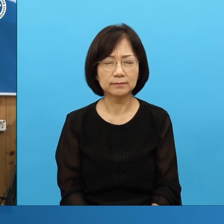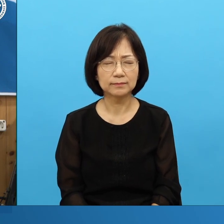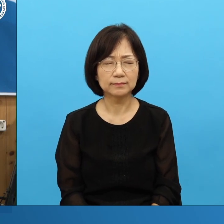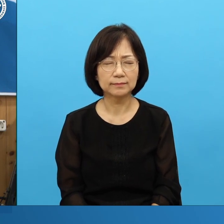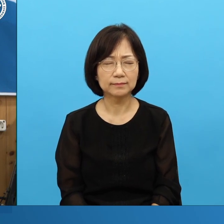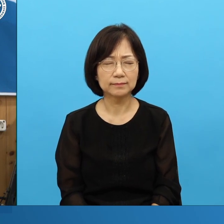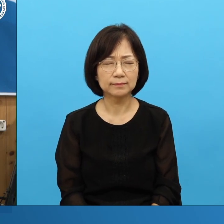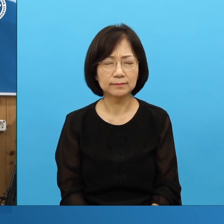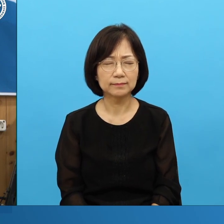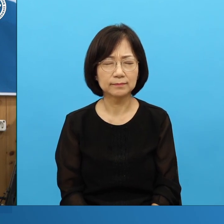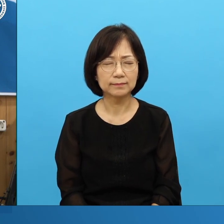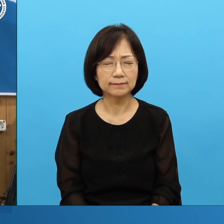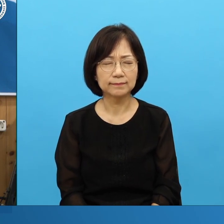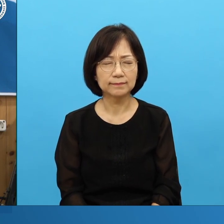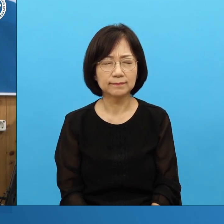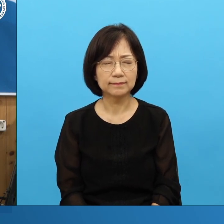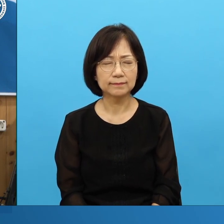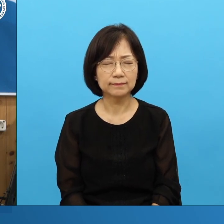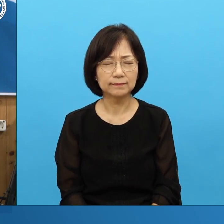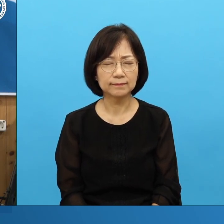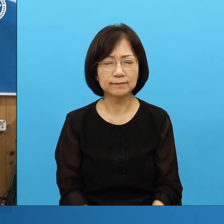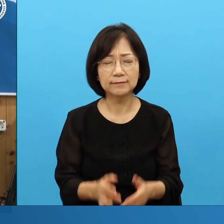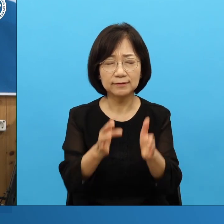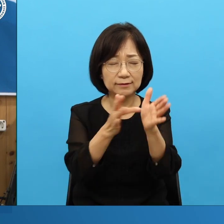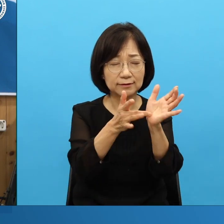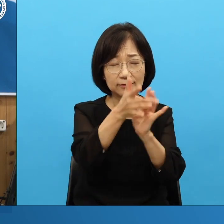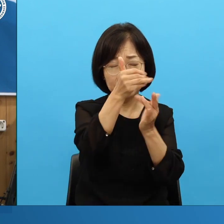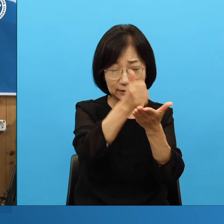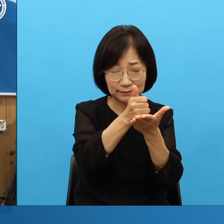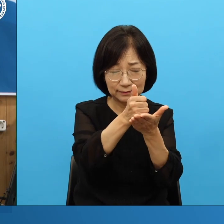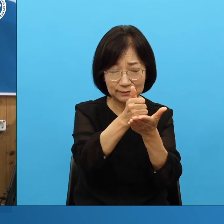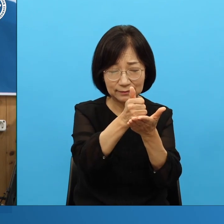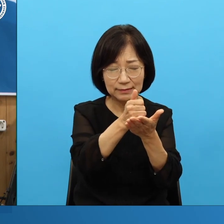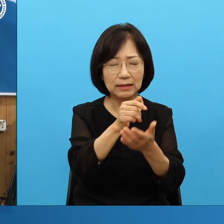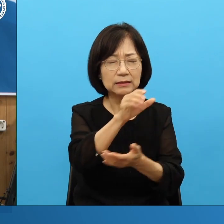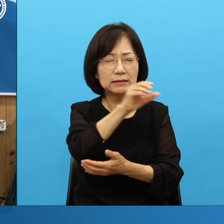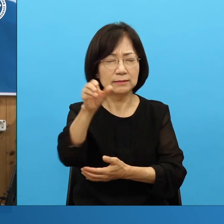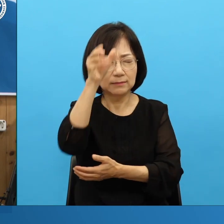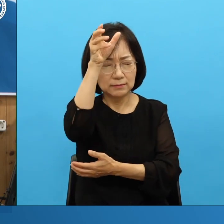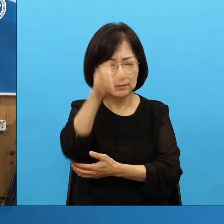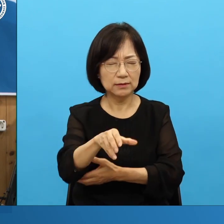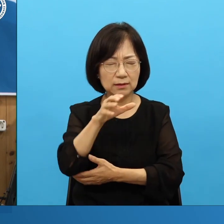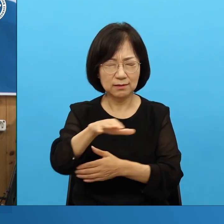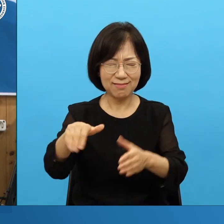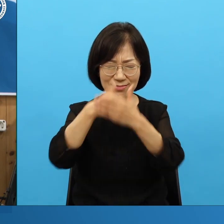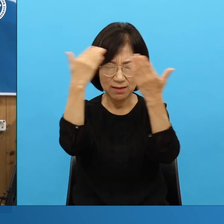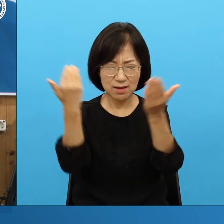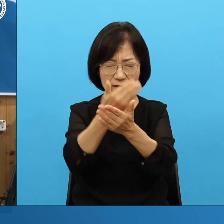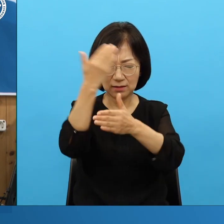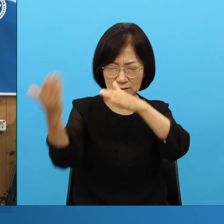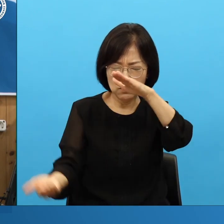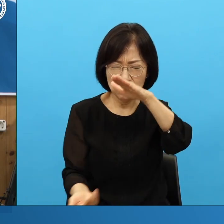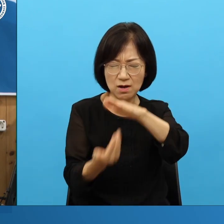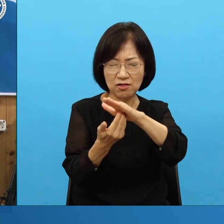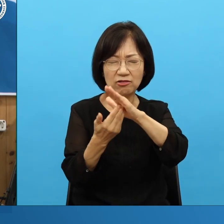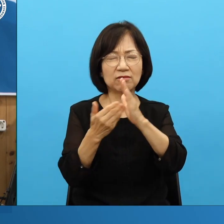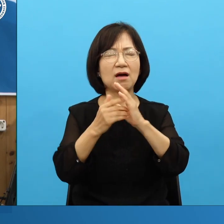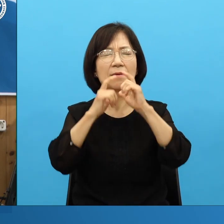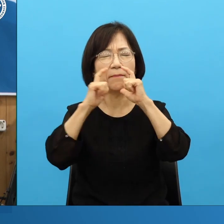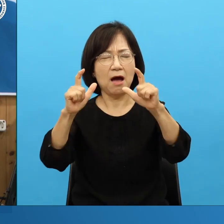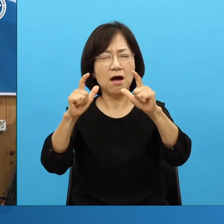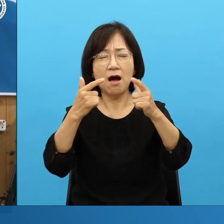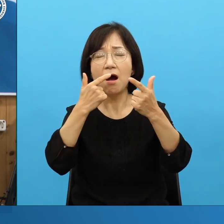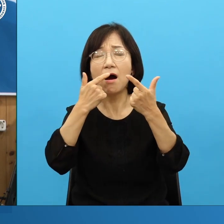of faith before God. 예수님께서 십자가에서 다 이루었다고 하신 것처럼 하나님을 인격적으로